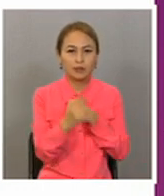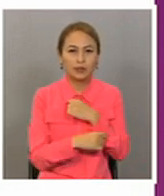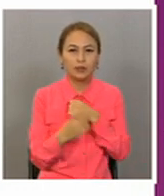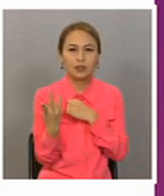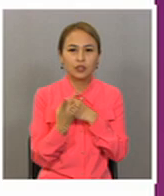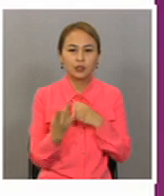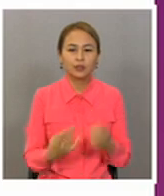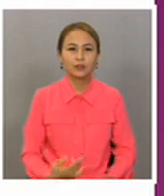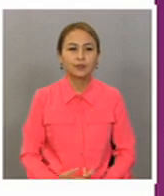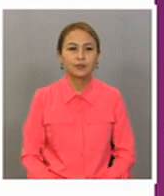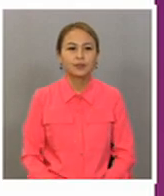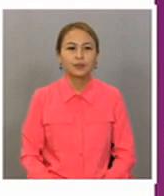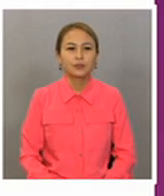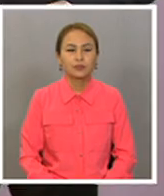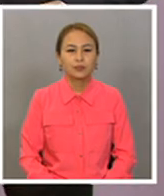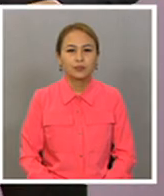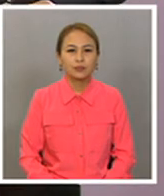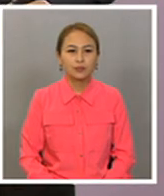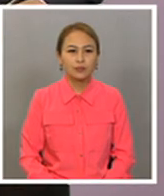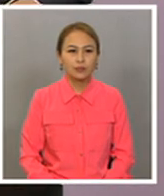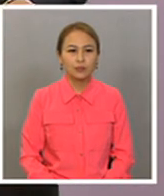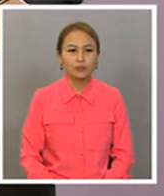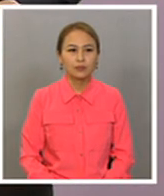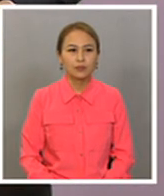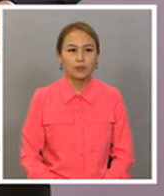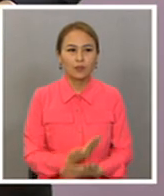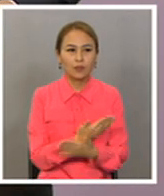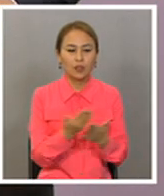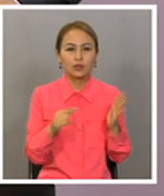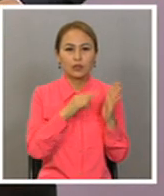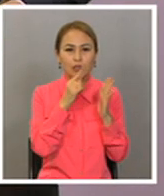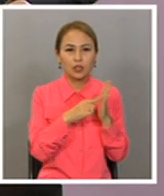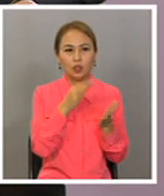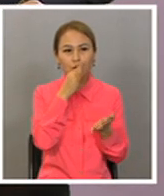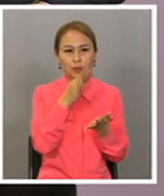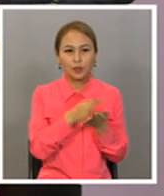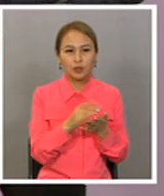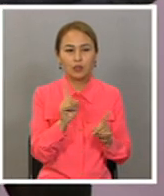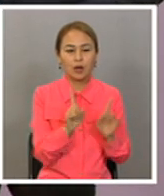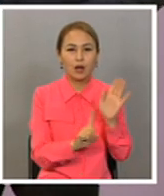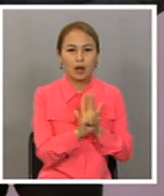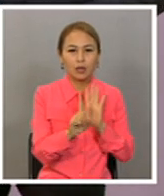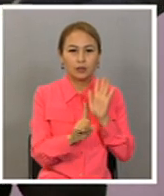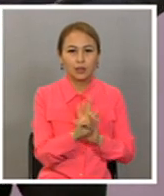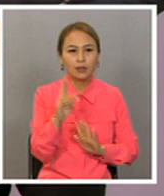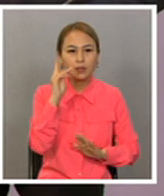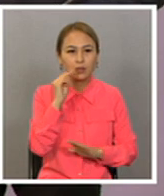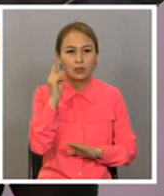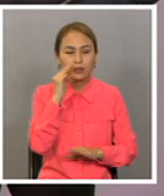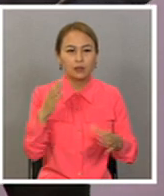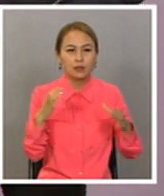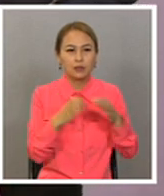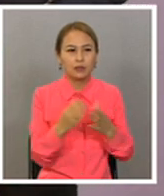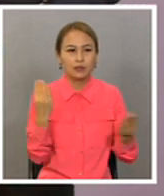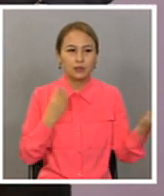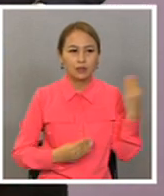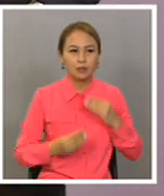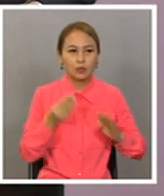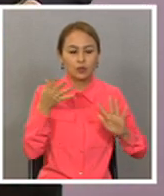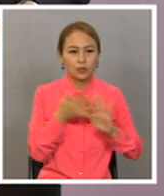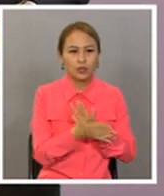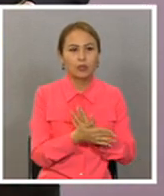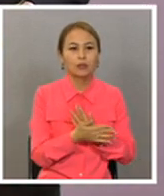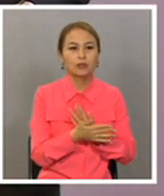kajet? Bu sıraqa cevap beru üçün aldımen yerlerden bir sırt kiyimine jımsaladın